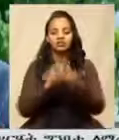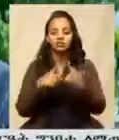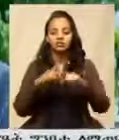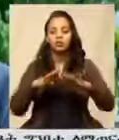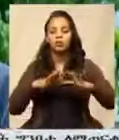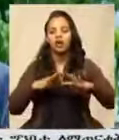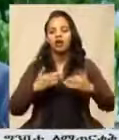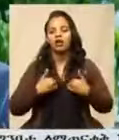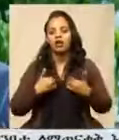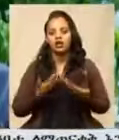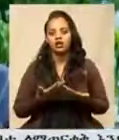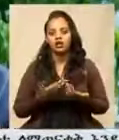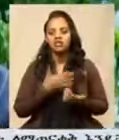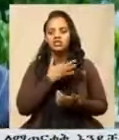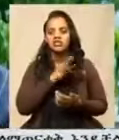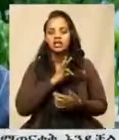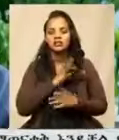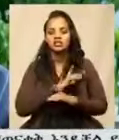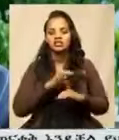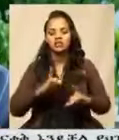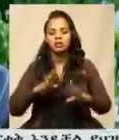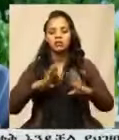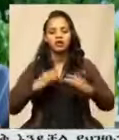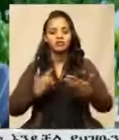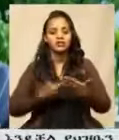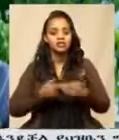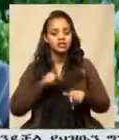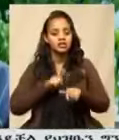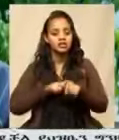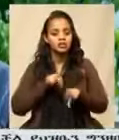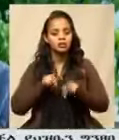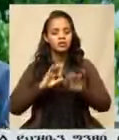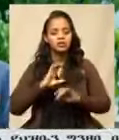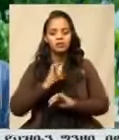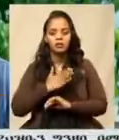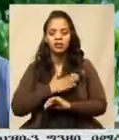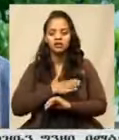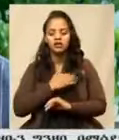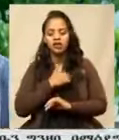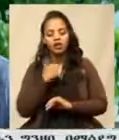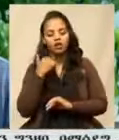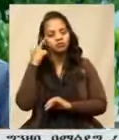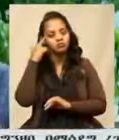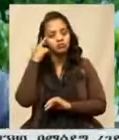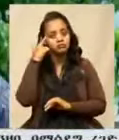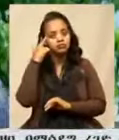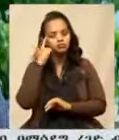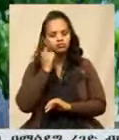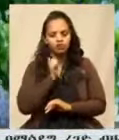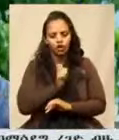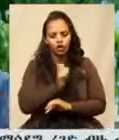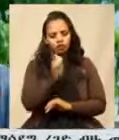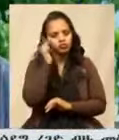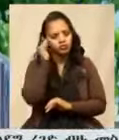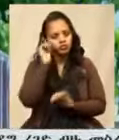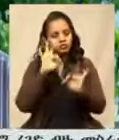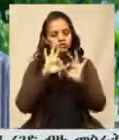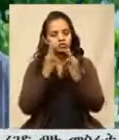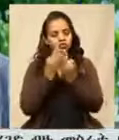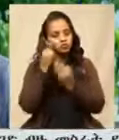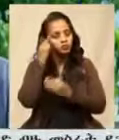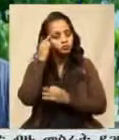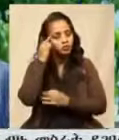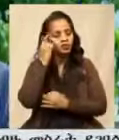ይጠብቁናል፣ የሙስሊምና የክርስቲያን። በዚህን ጊዜ ማህበረሰባችን ለሌላው በማሰብ ለራሱ በማሰብ ለቤተሰቡ